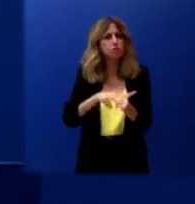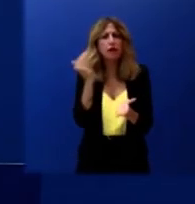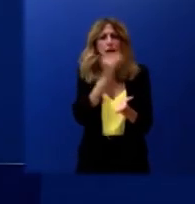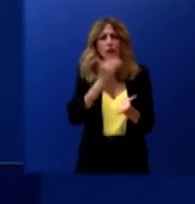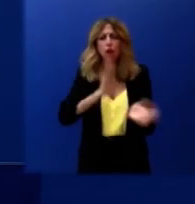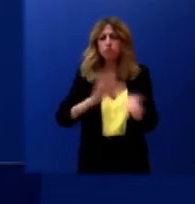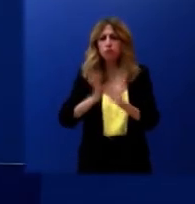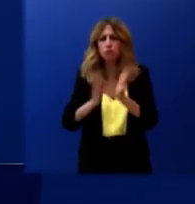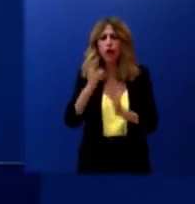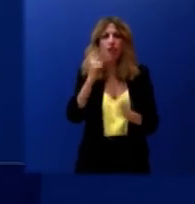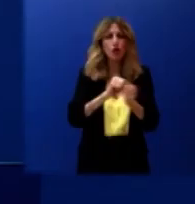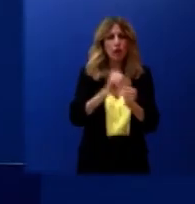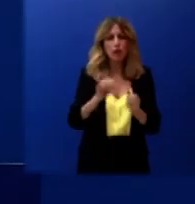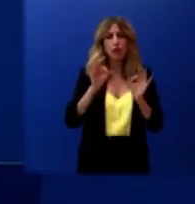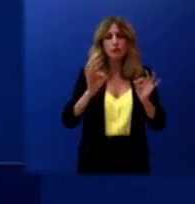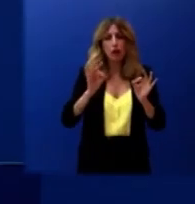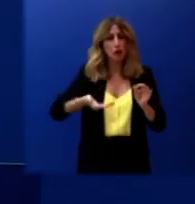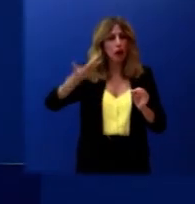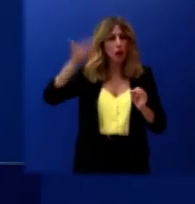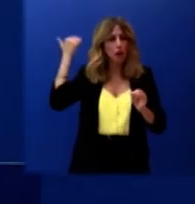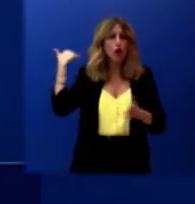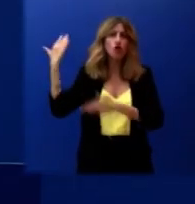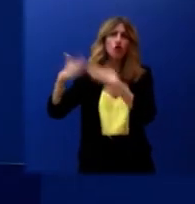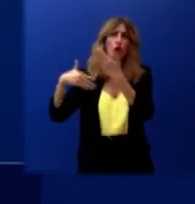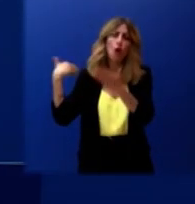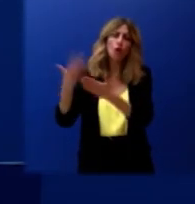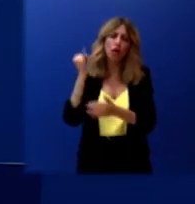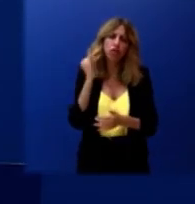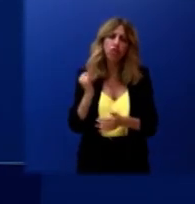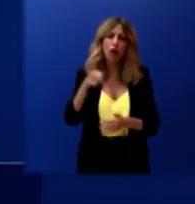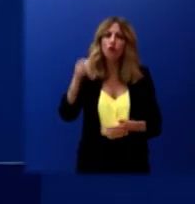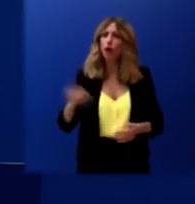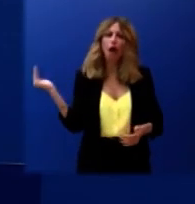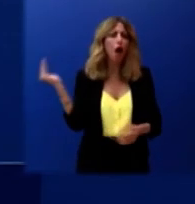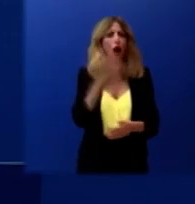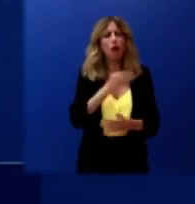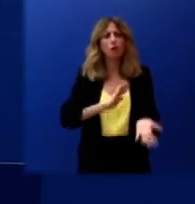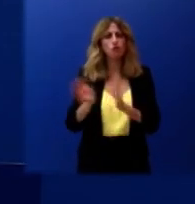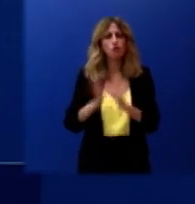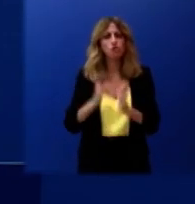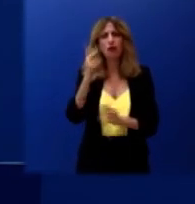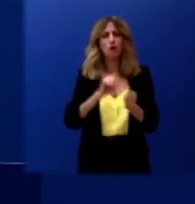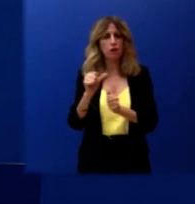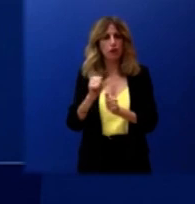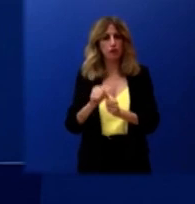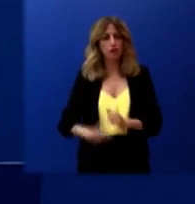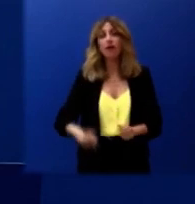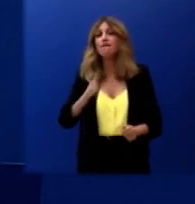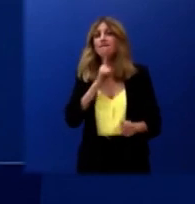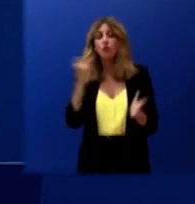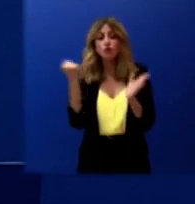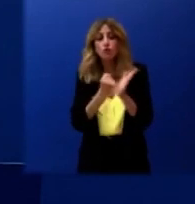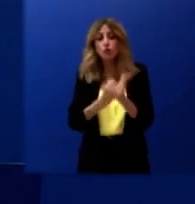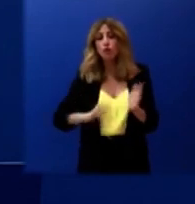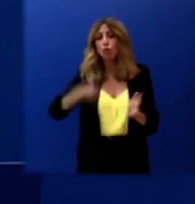χρόνια. Η πρωτοβουλία του Πρωθυπουργού, που κάποιοι θεωρούσαν καταδικασμένη και λιδωρούσαν, κατέληξε σε σημαντική επιτυχία για τη